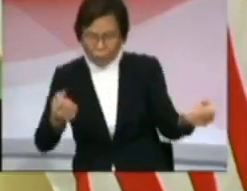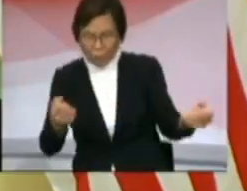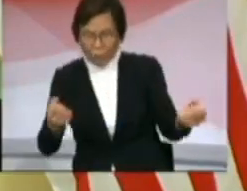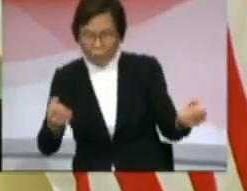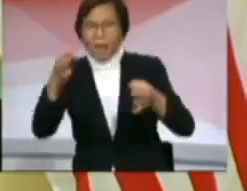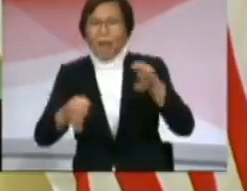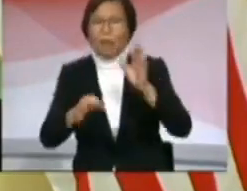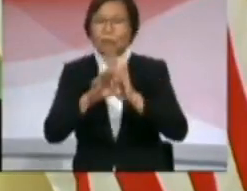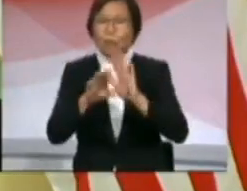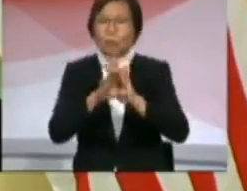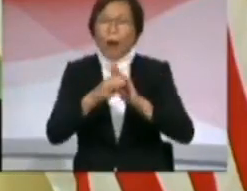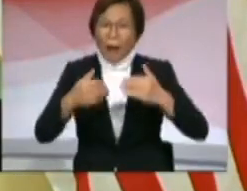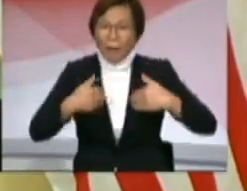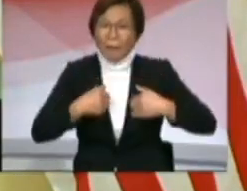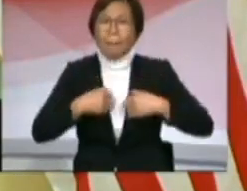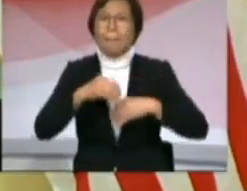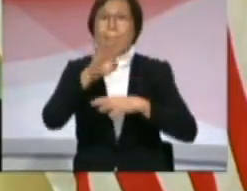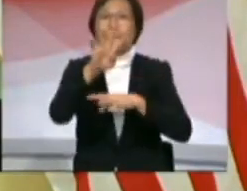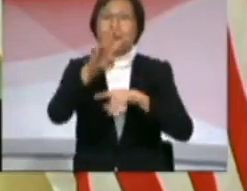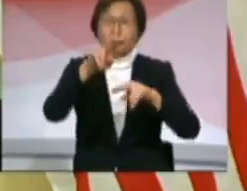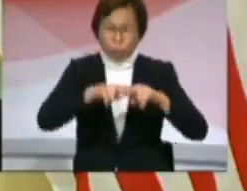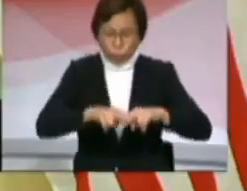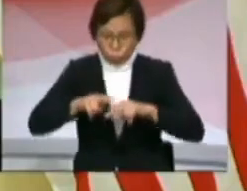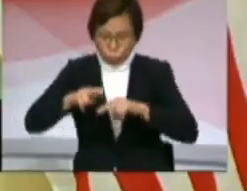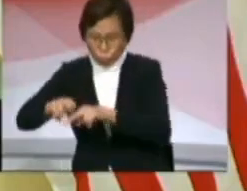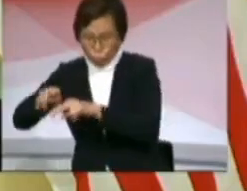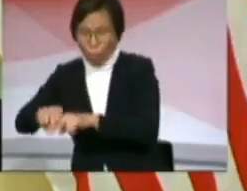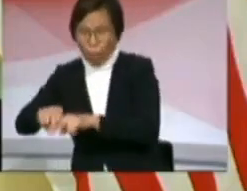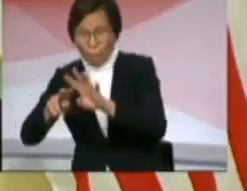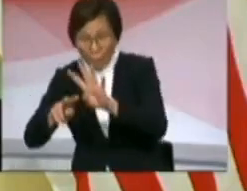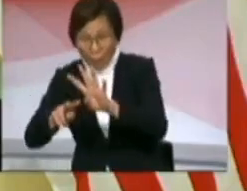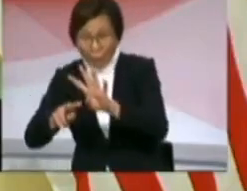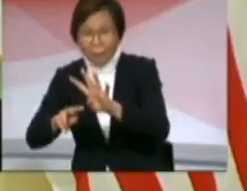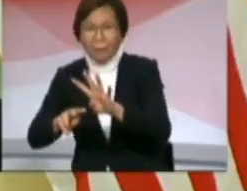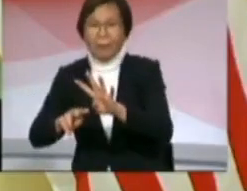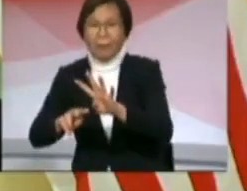Kalau kereta mempunyai empat tempat duduk